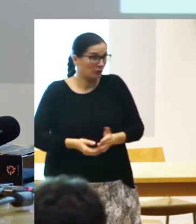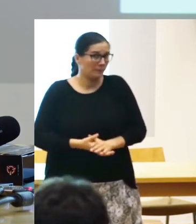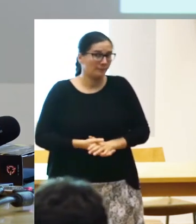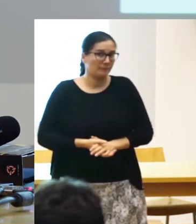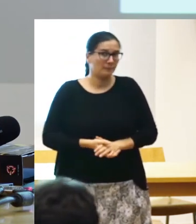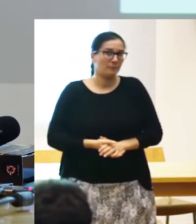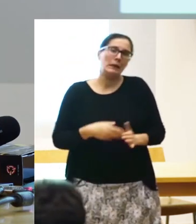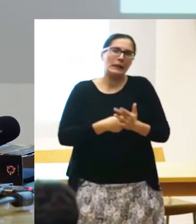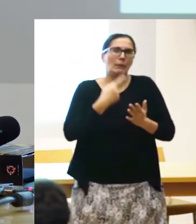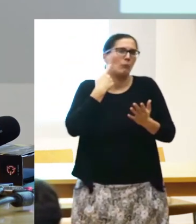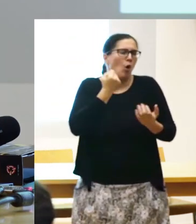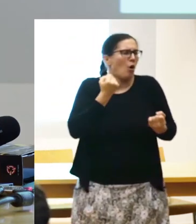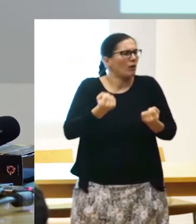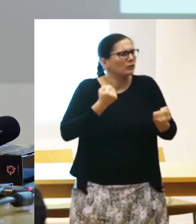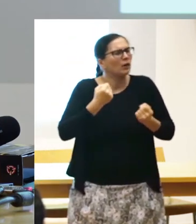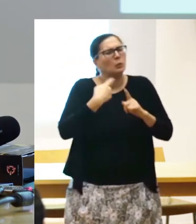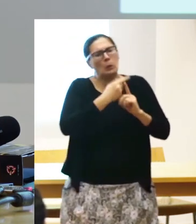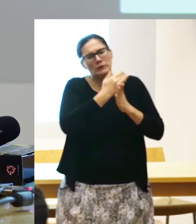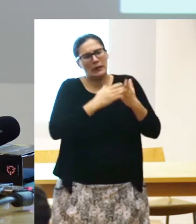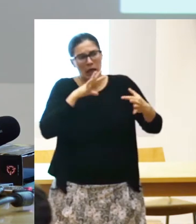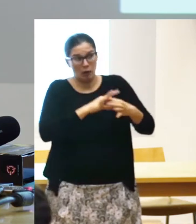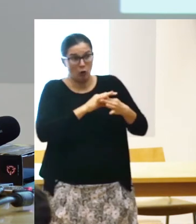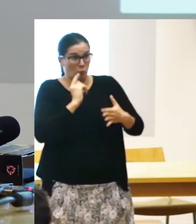organizační a legislativní